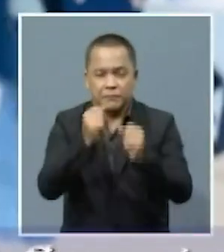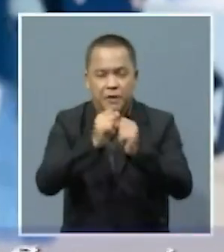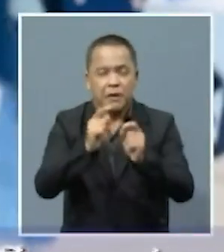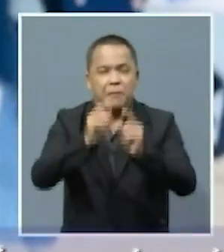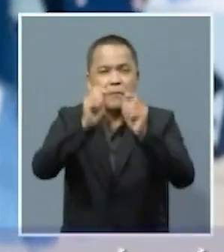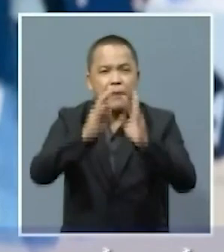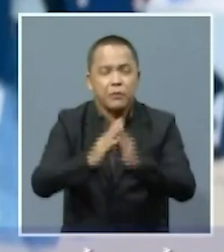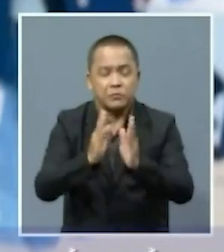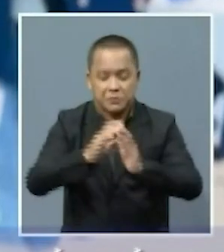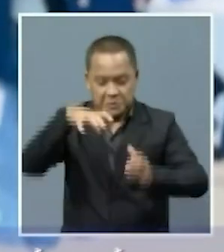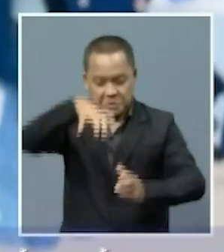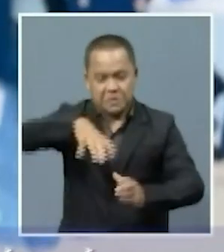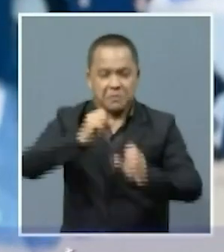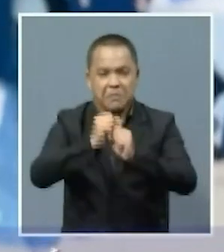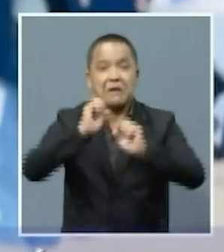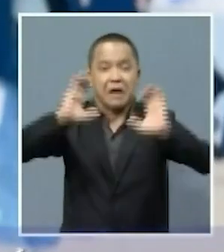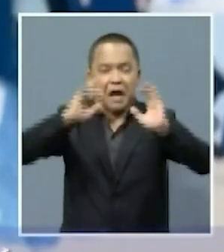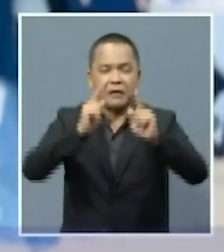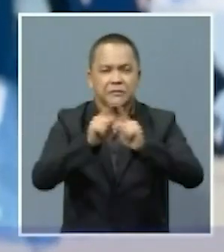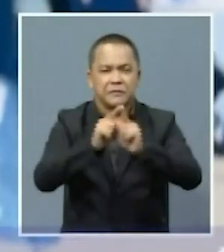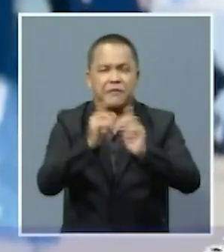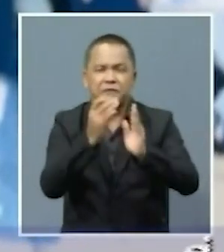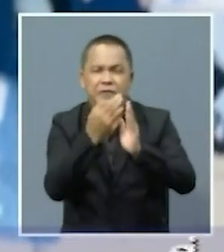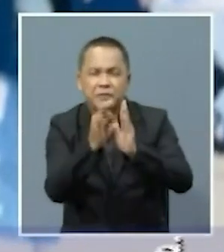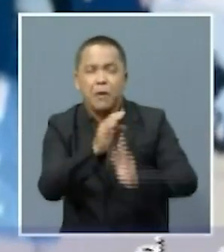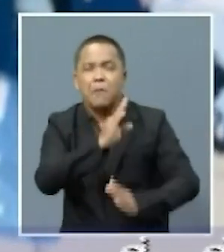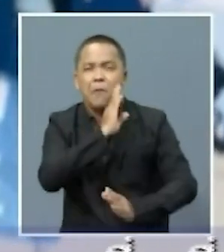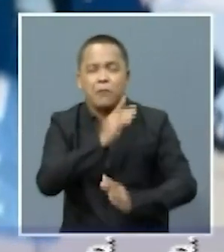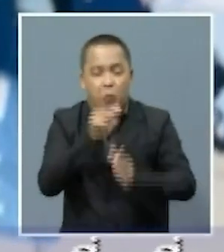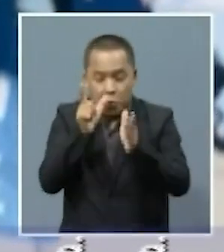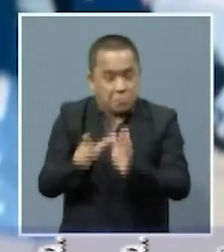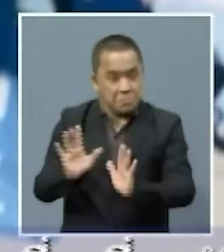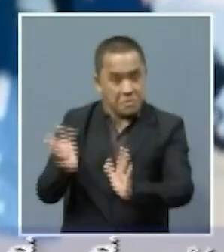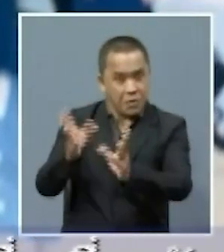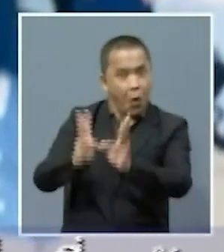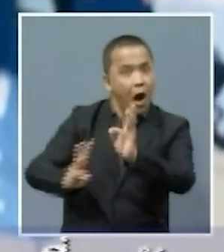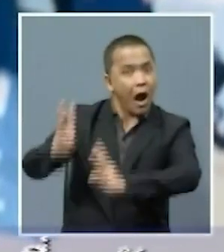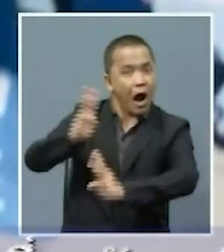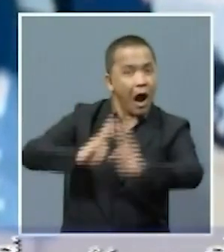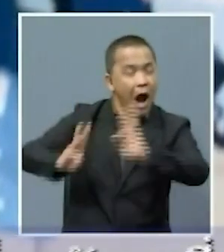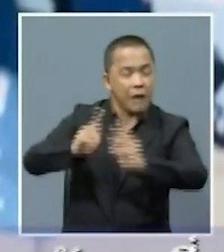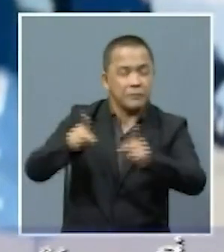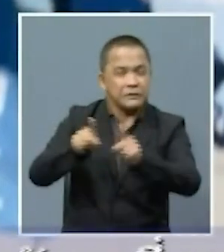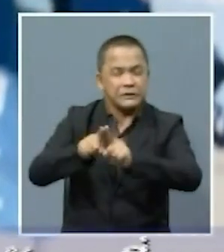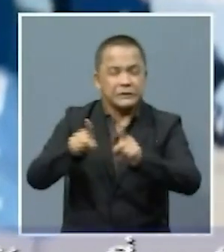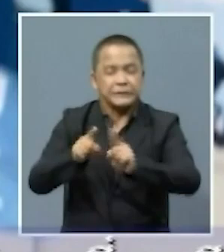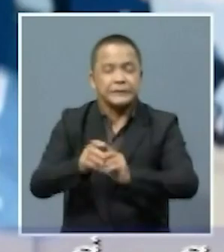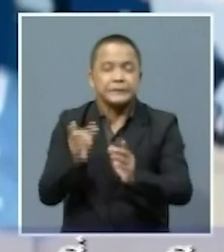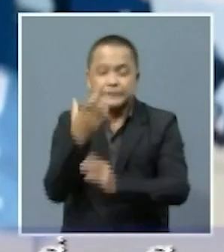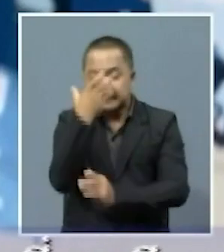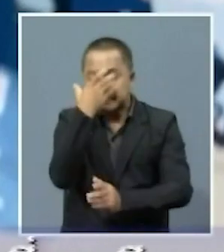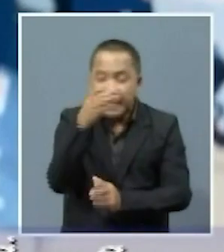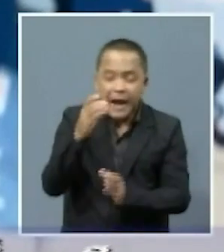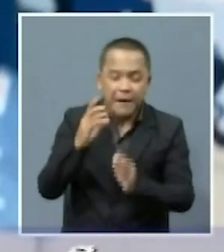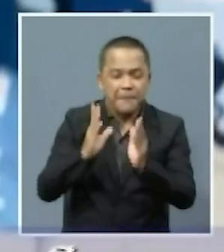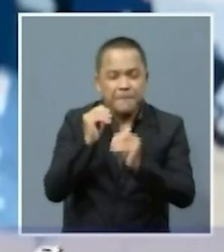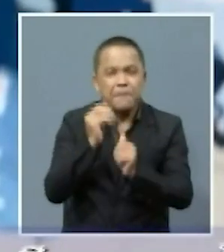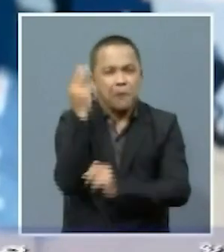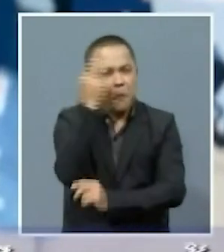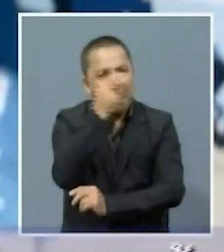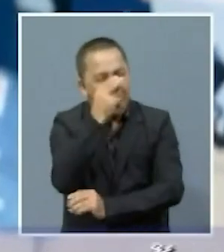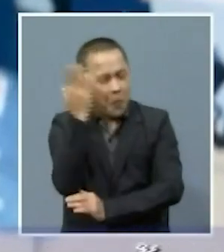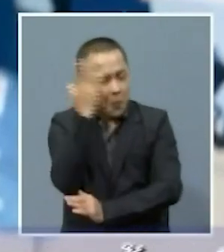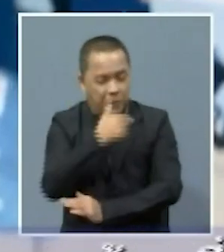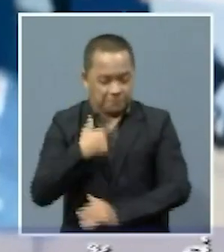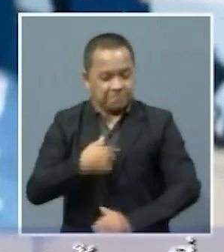ญชีปลอมเป็นหน่วยงานของรัฐสร้างบัญชีที่จริงๆแล้วไม่มีตัวตนจริงๆเขาเรียกว่าบัญชีอวตารนะคะคือไปใส่หน้าคนสวยคนหล่อ